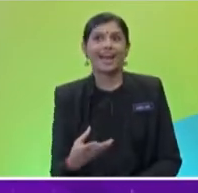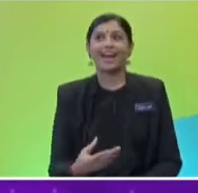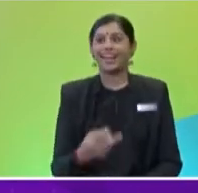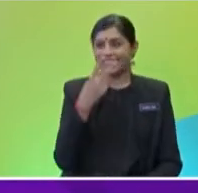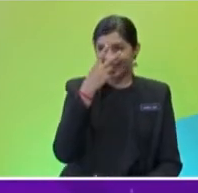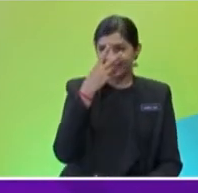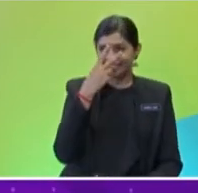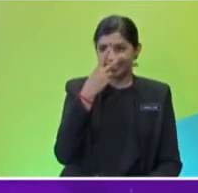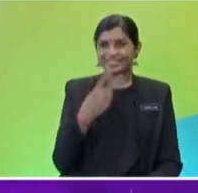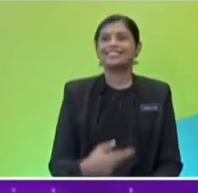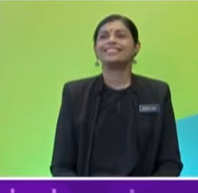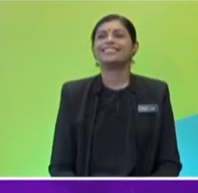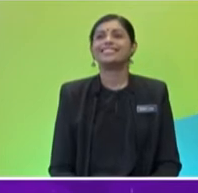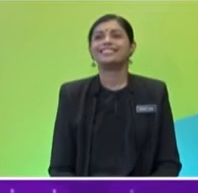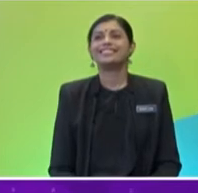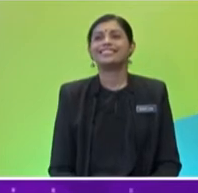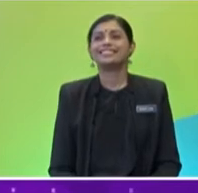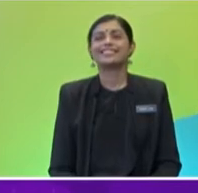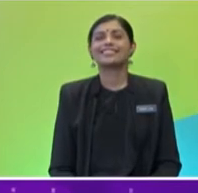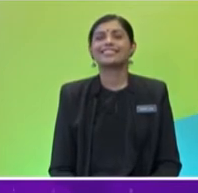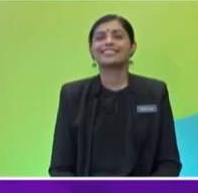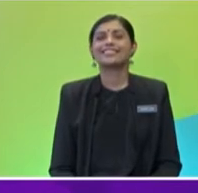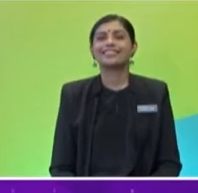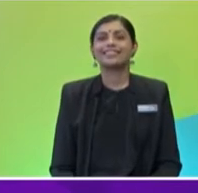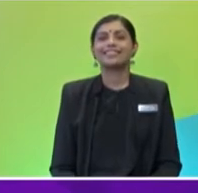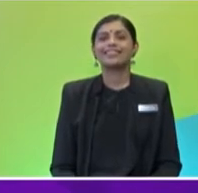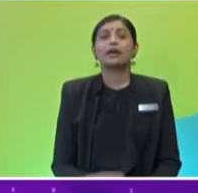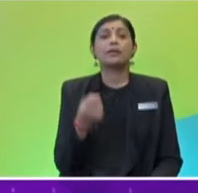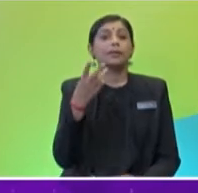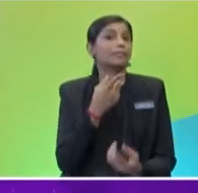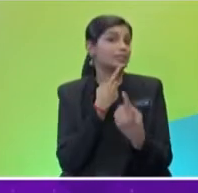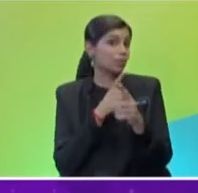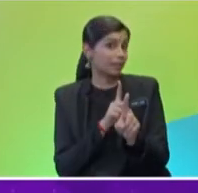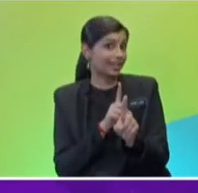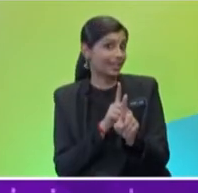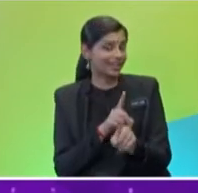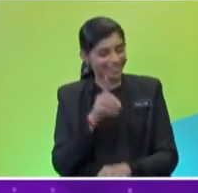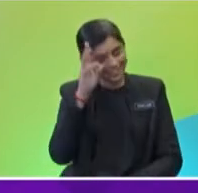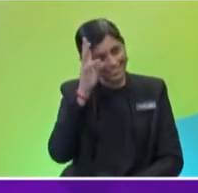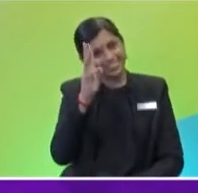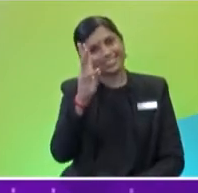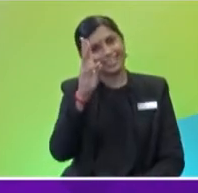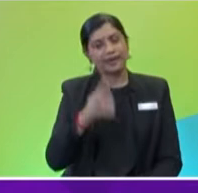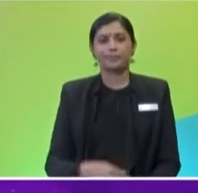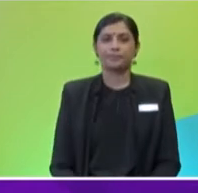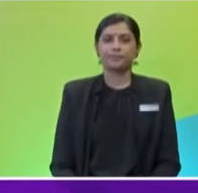3. 3. 3 terus. Okey. Jadi semua dapat tanda bagus.